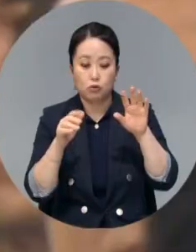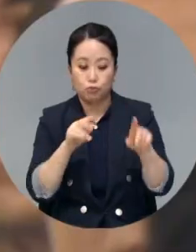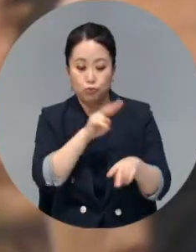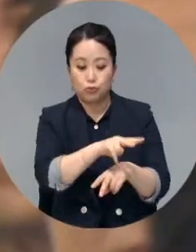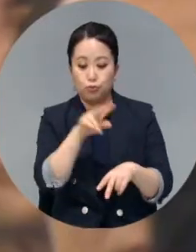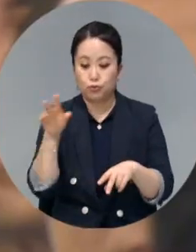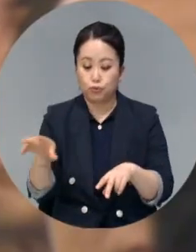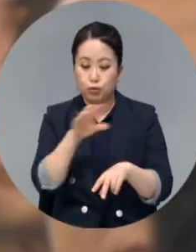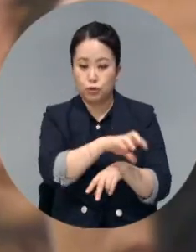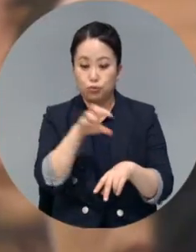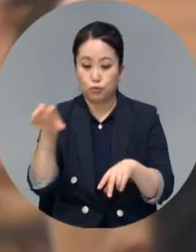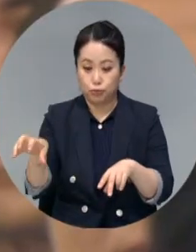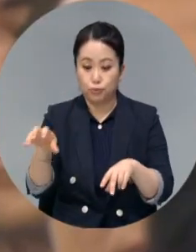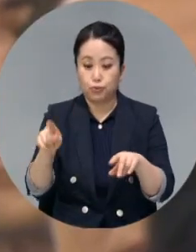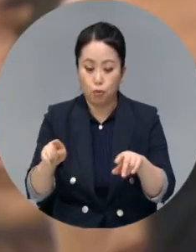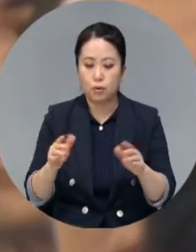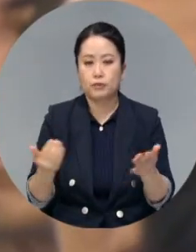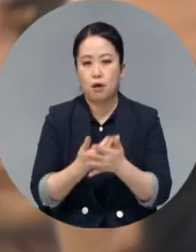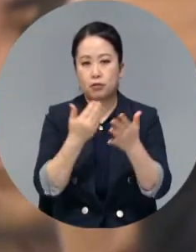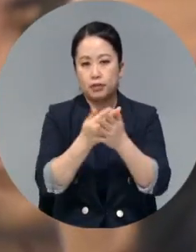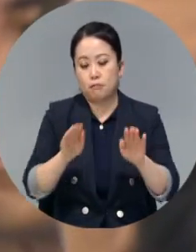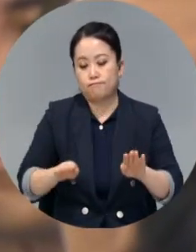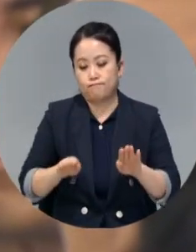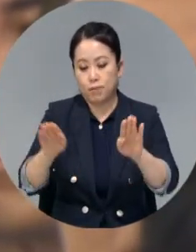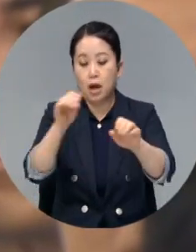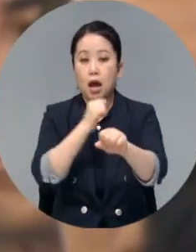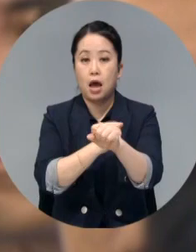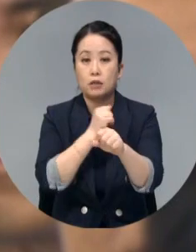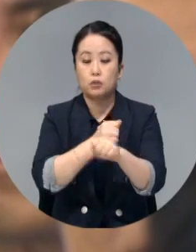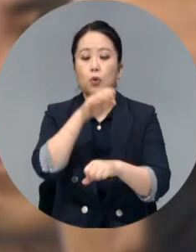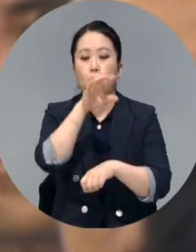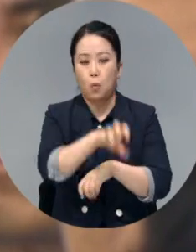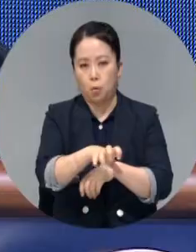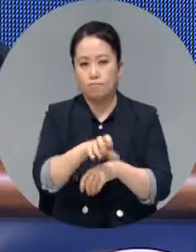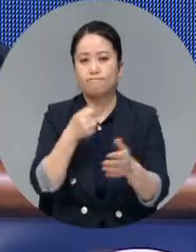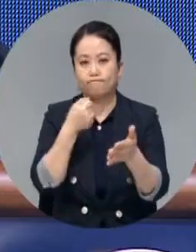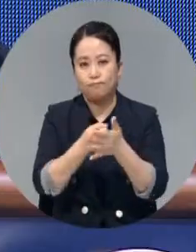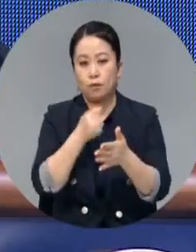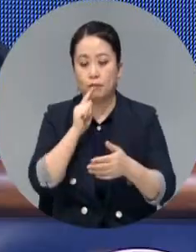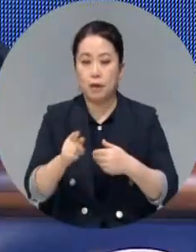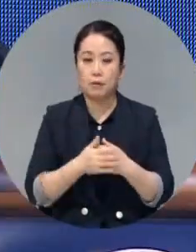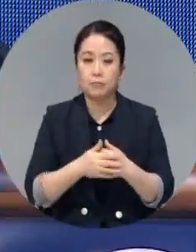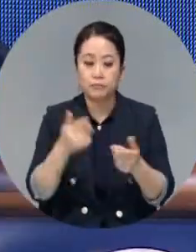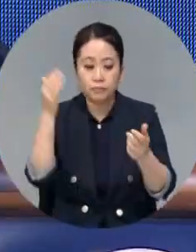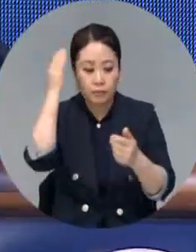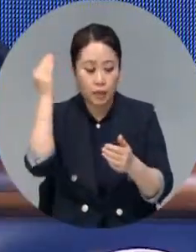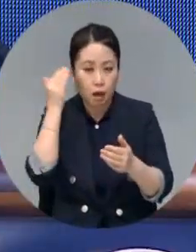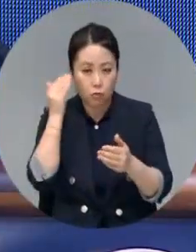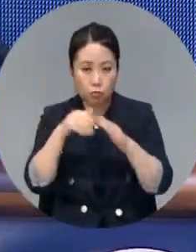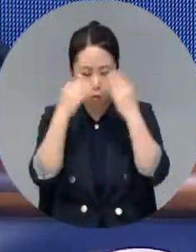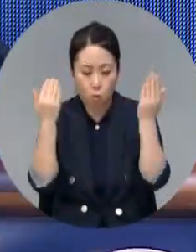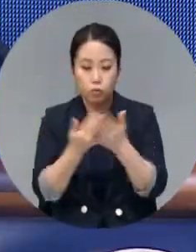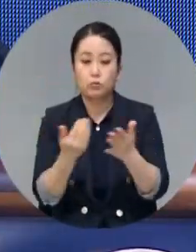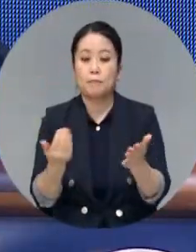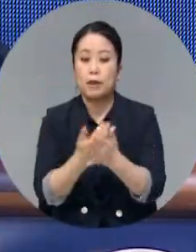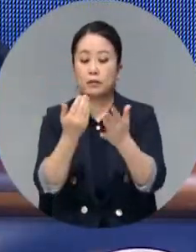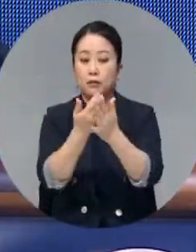분권을 위한 실질적인 실행 방안들을 제시했습니다. 대한민국 전체의 발전과 성장을